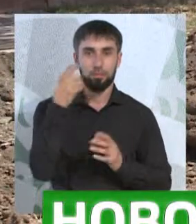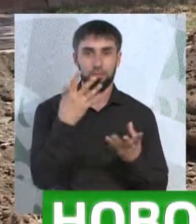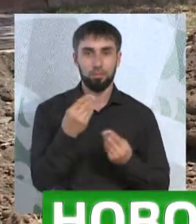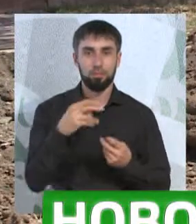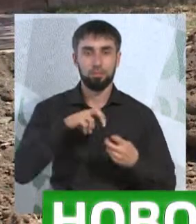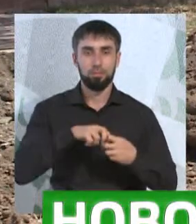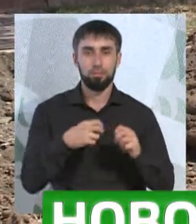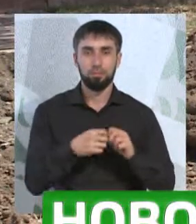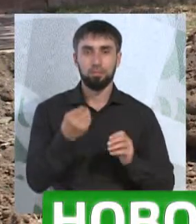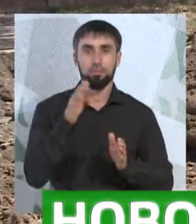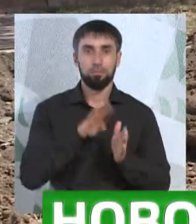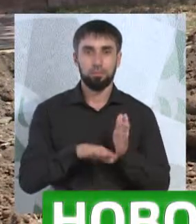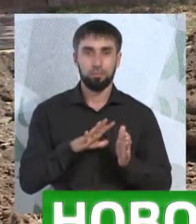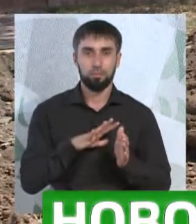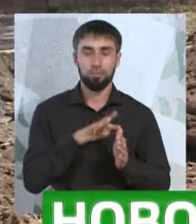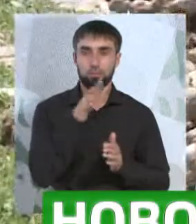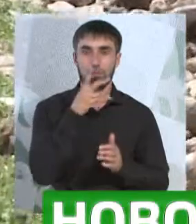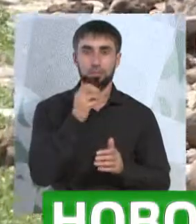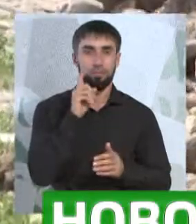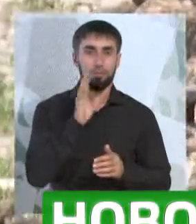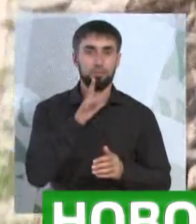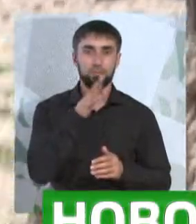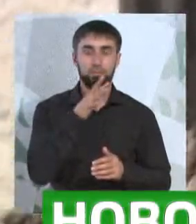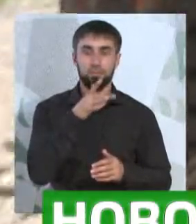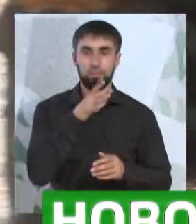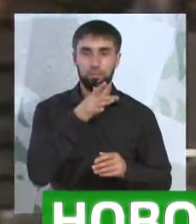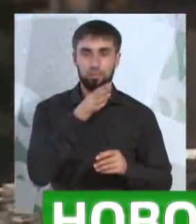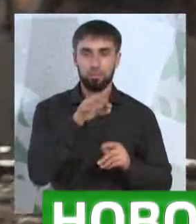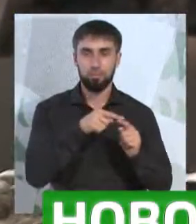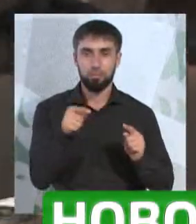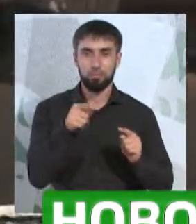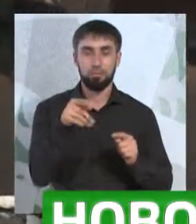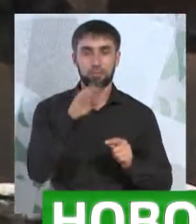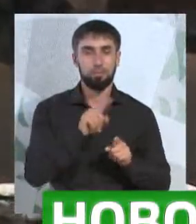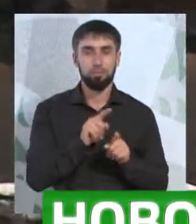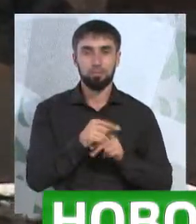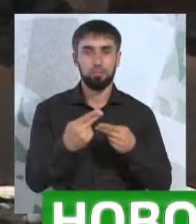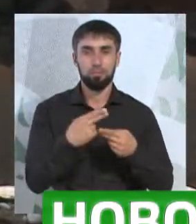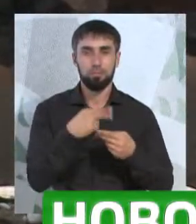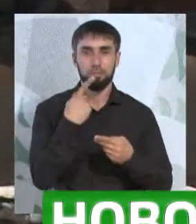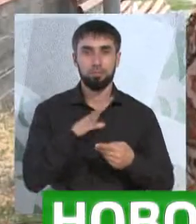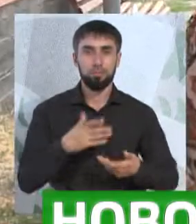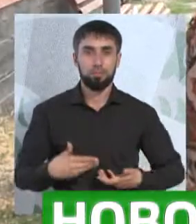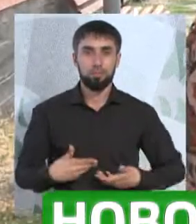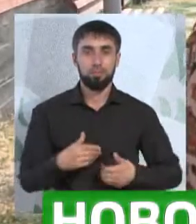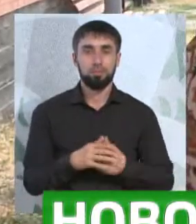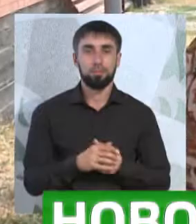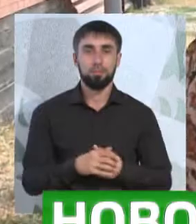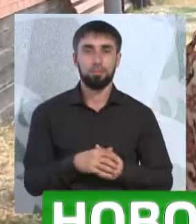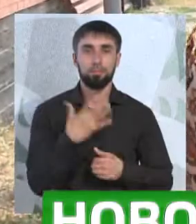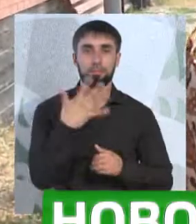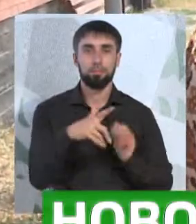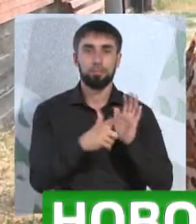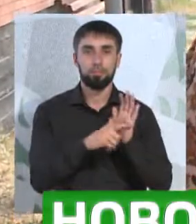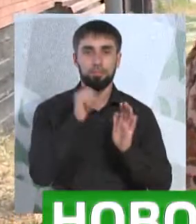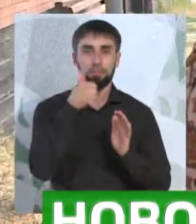проблема только усугубилась. Временные неудобства во время работ не помеха, уверяют жители. Куда важнее конечный результат. В 57-м году